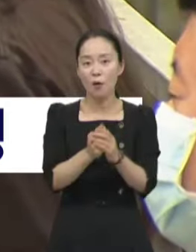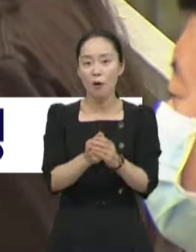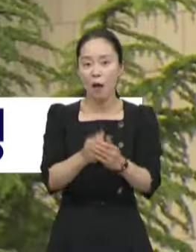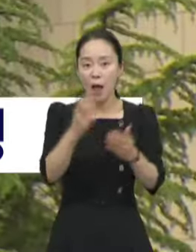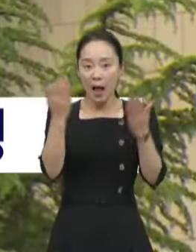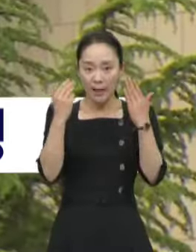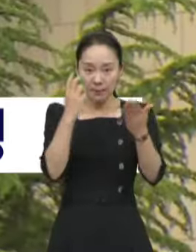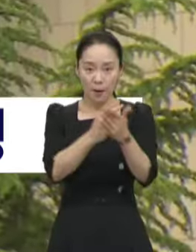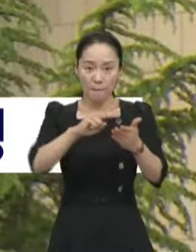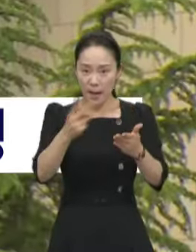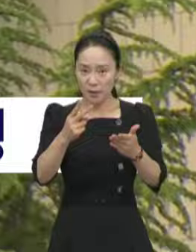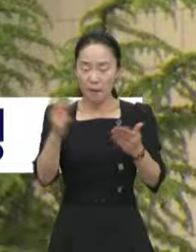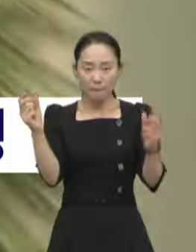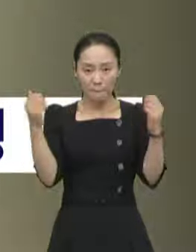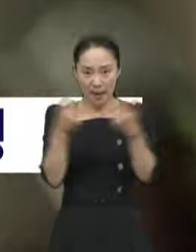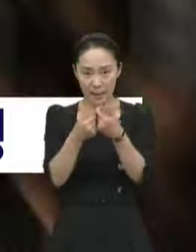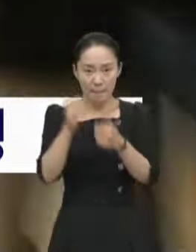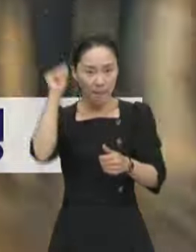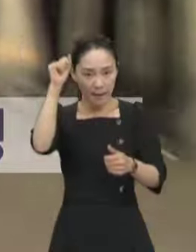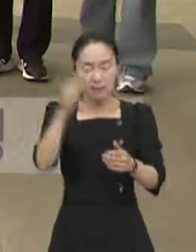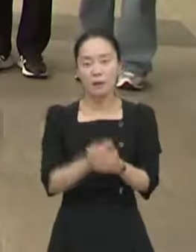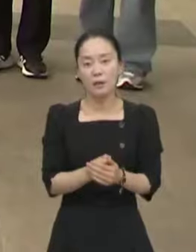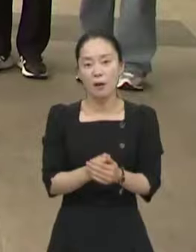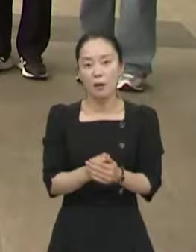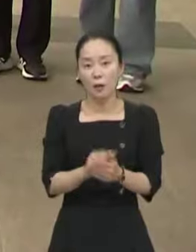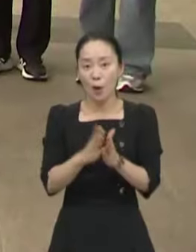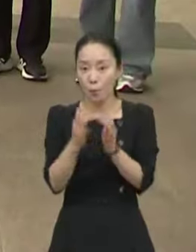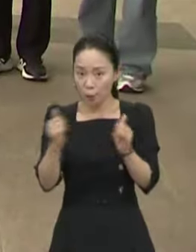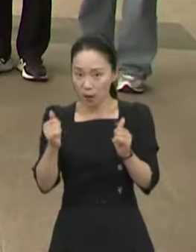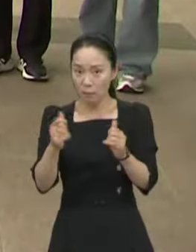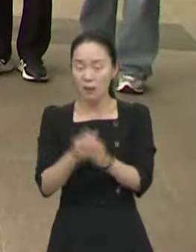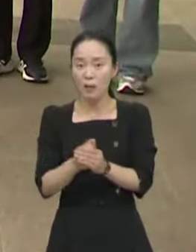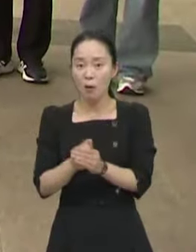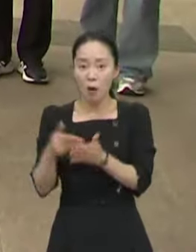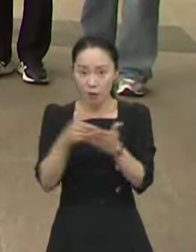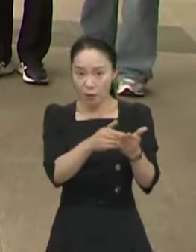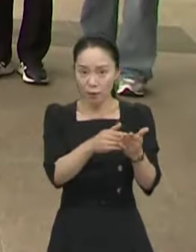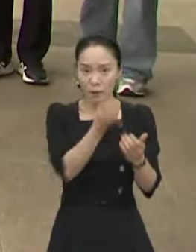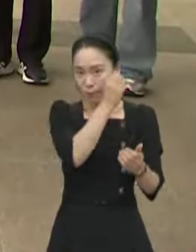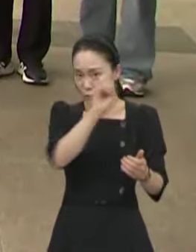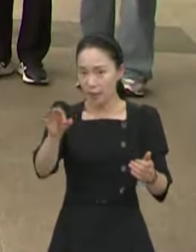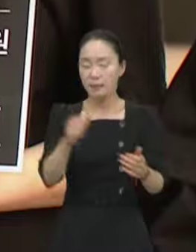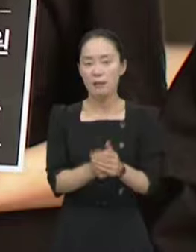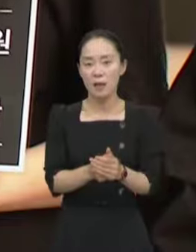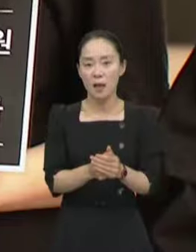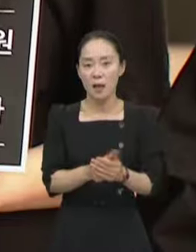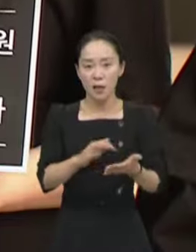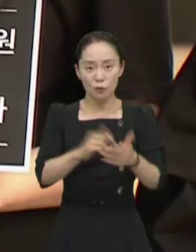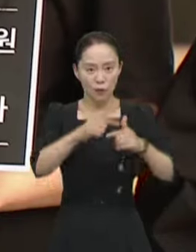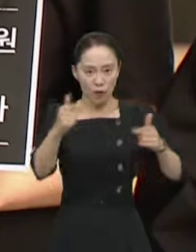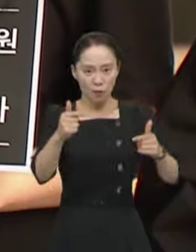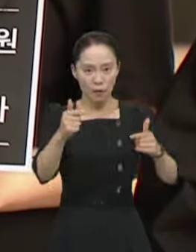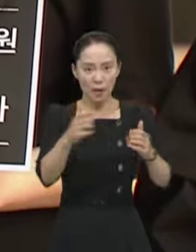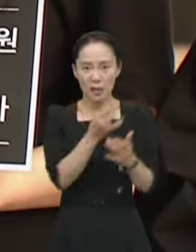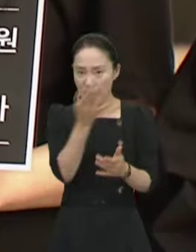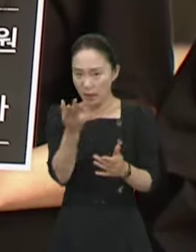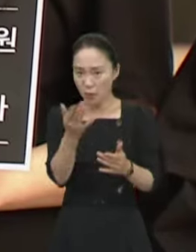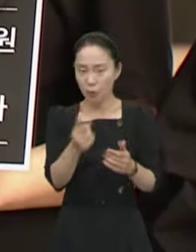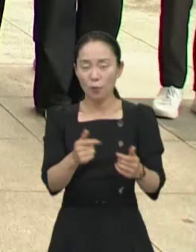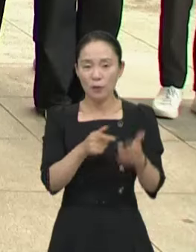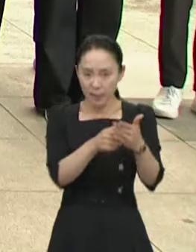개정 반대 시위를 벌였습니다. 이들은 교육 당사자인 학생과 교수의 의견을 무시한 채 증원이 일방적으로 이루어지고